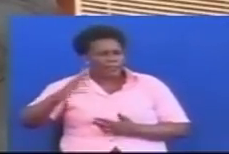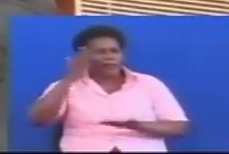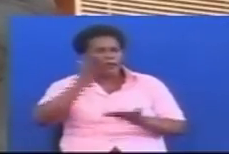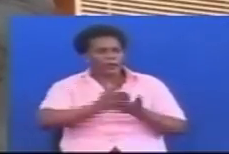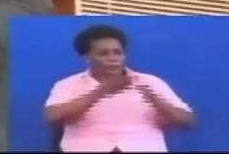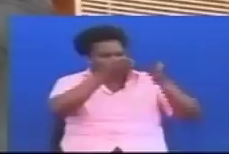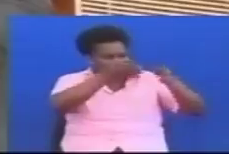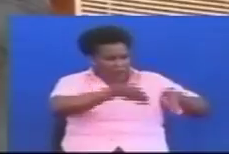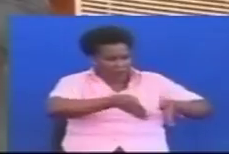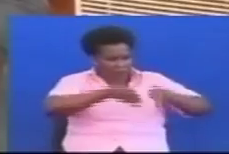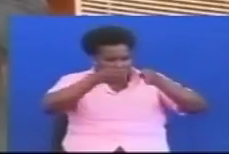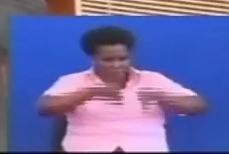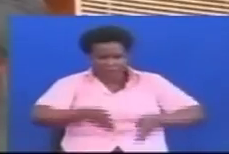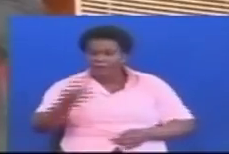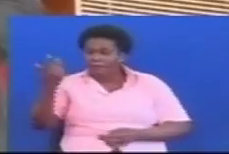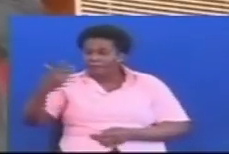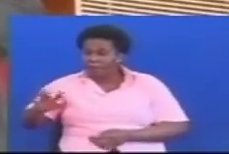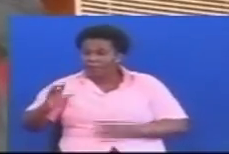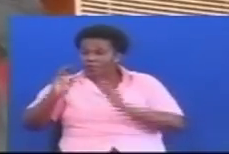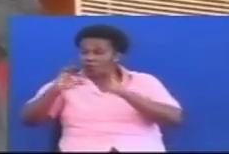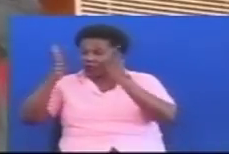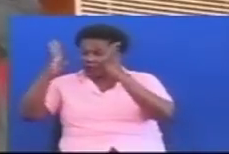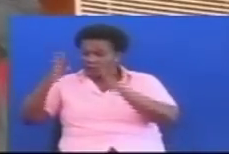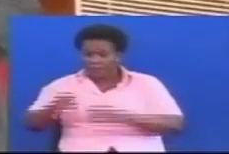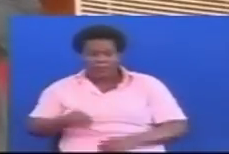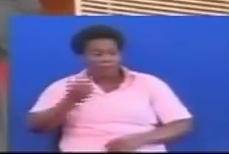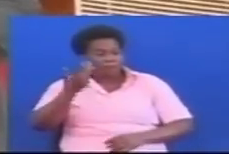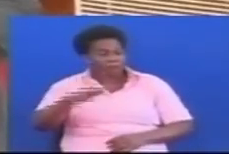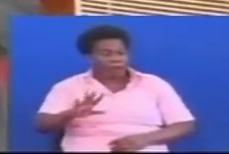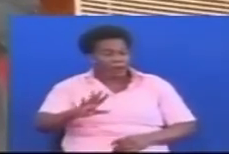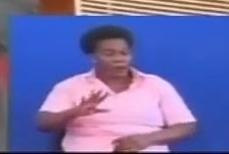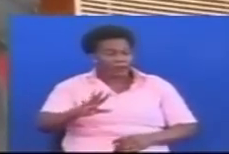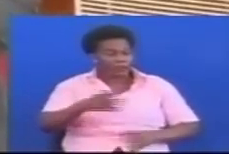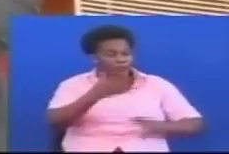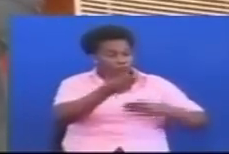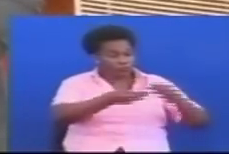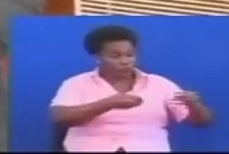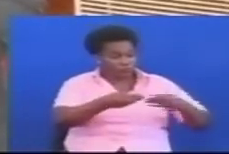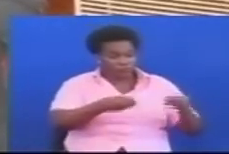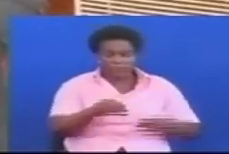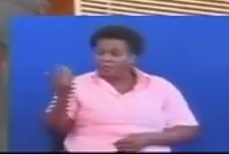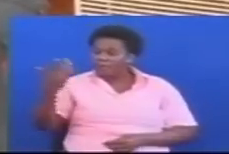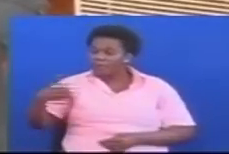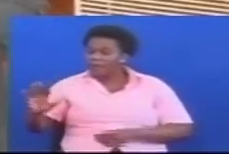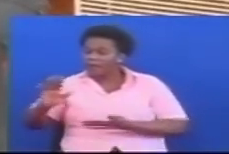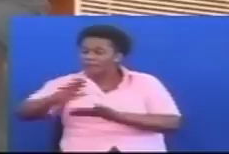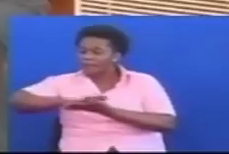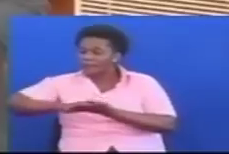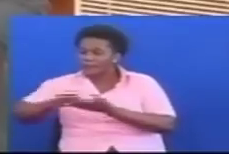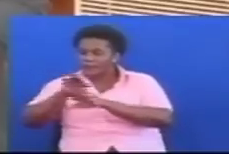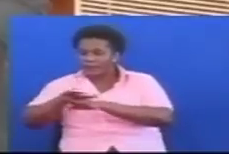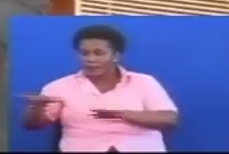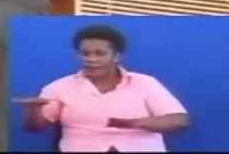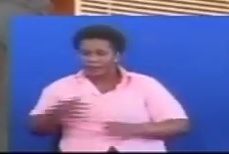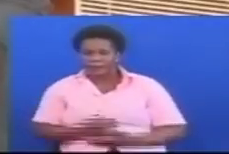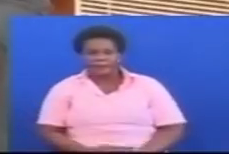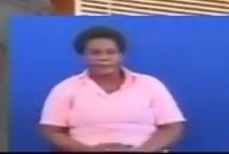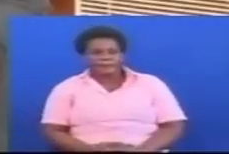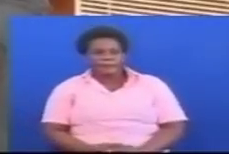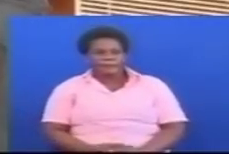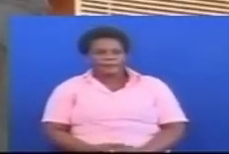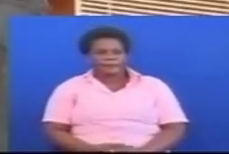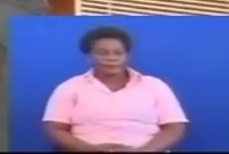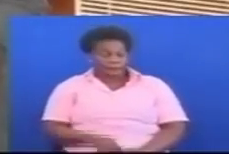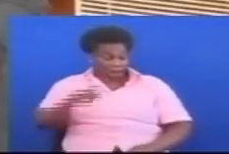ni uhai, maji ni uchumi, maji ni msingi wa amani. Mheshimiwa mwenyekiti, kambi rasmi